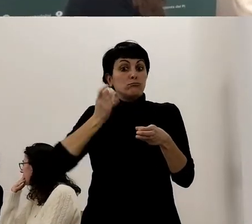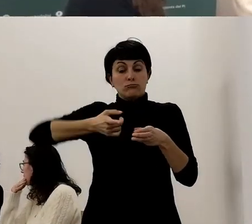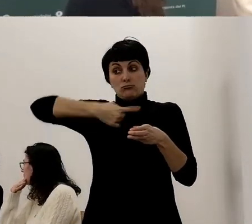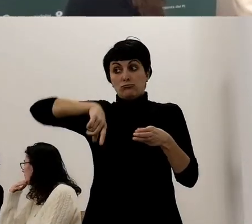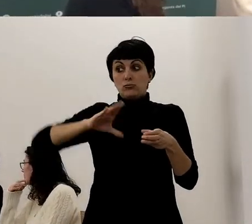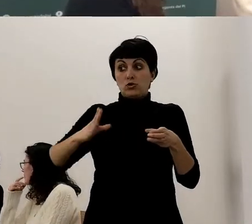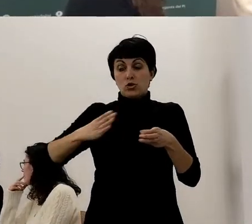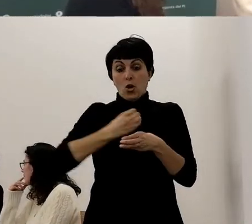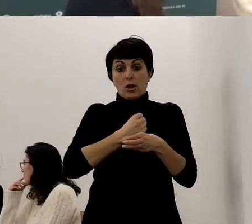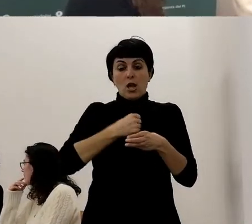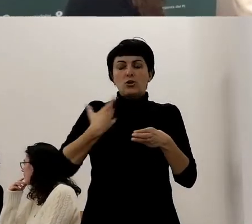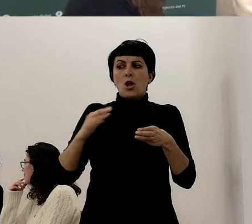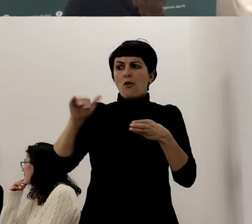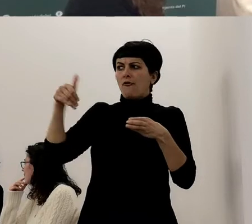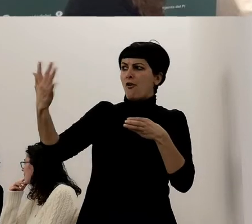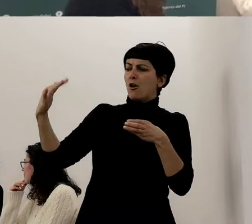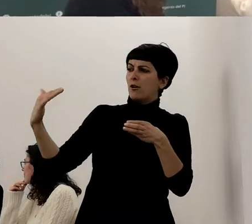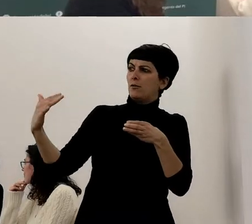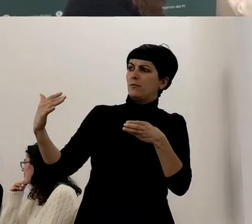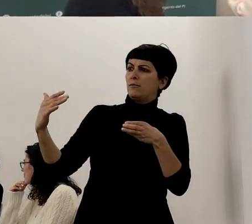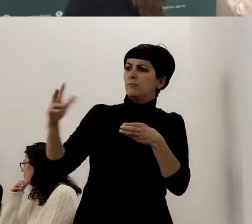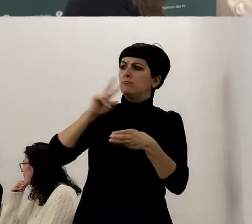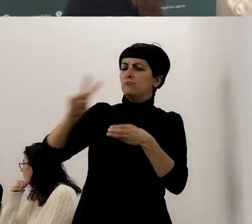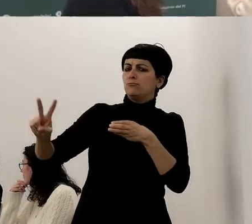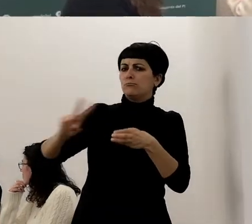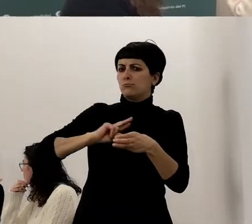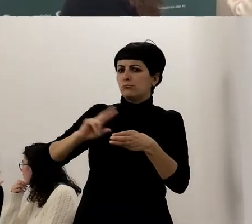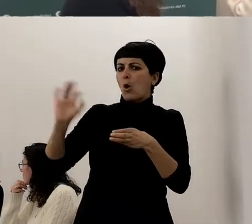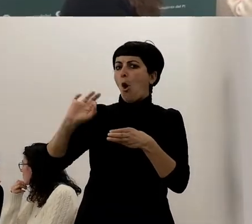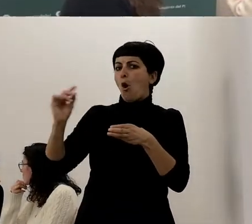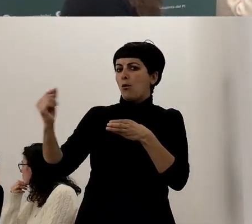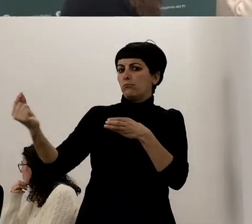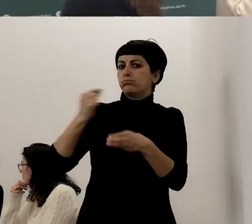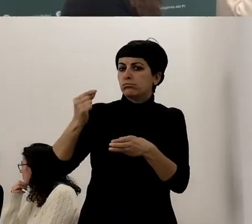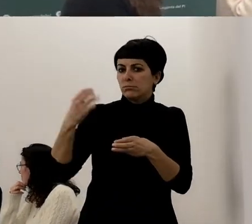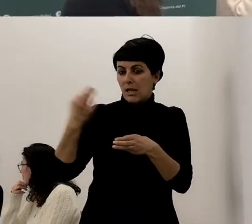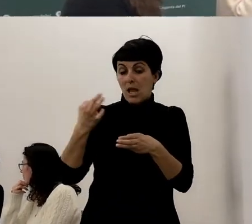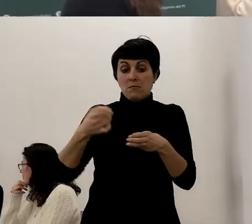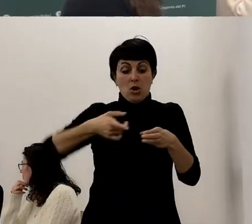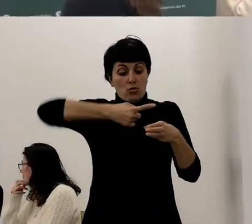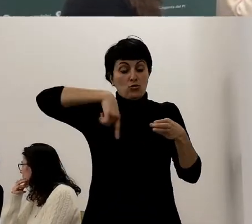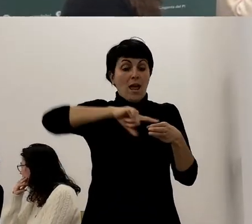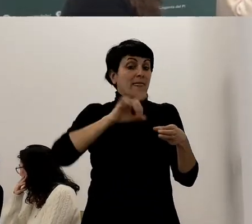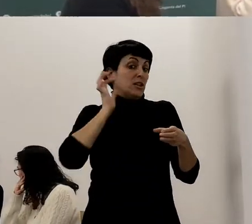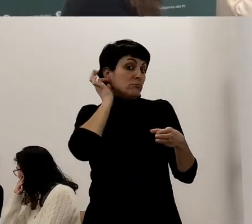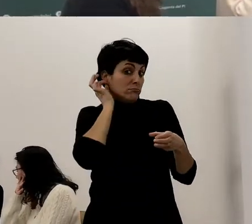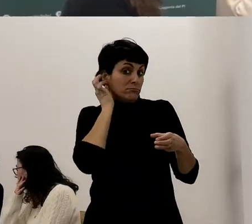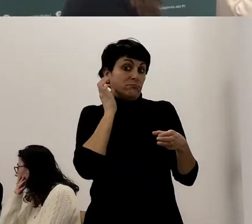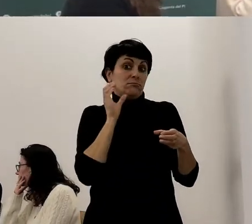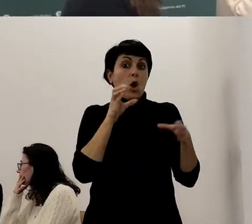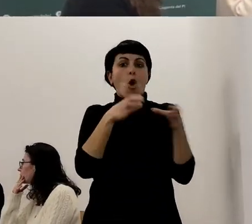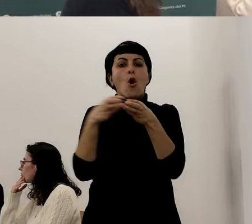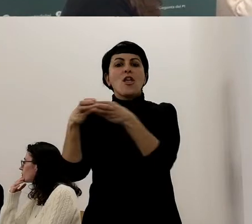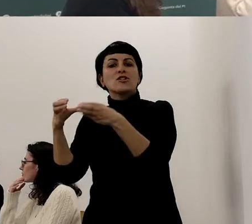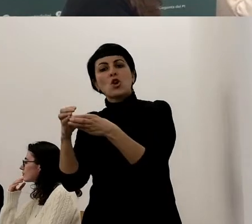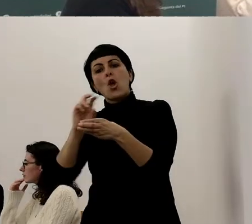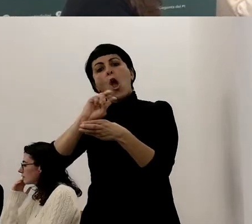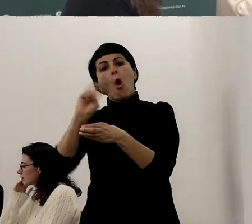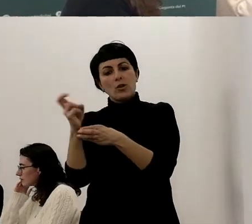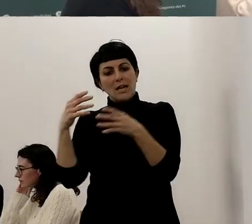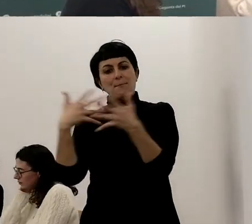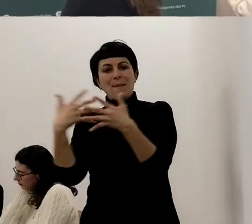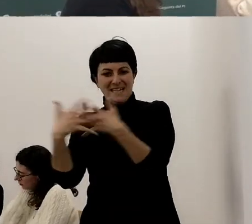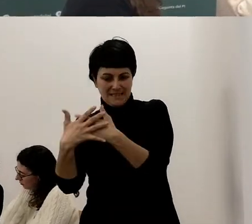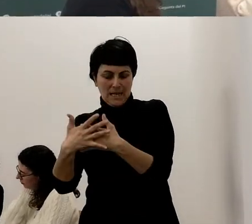som tres colles de gegants i nosaltres som tot noies i la resta de colles són tot homes o mixtes en aquest